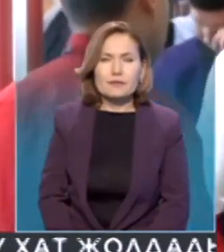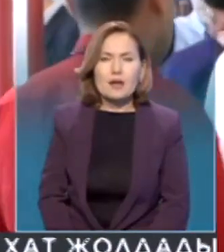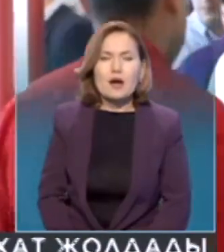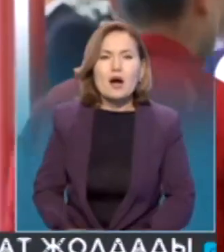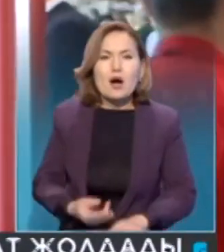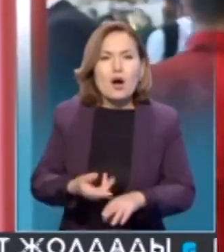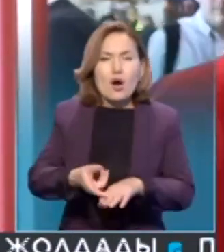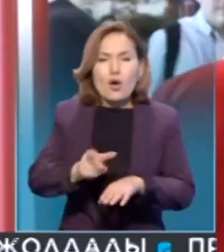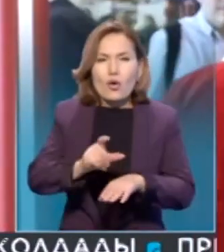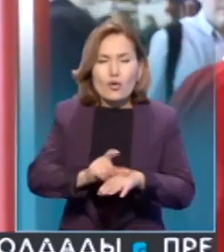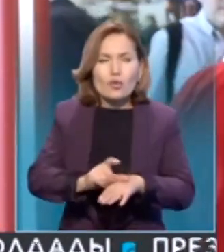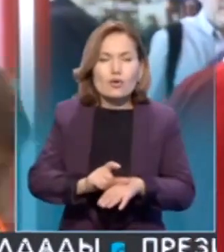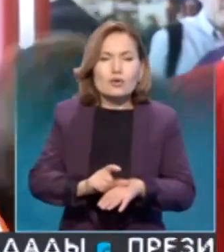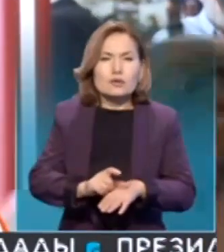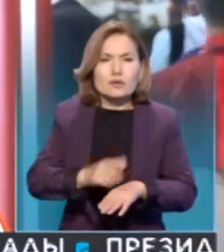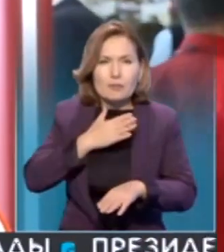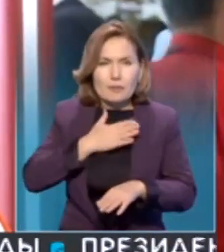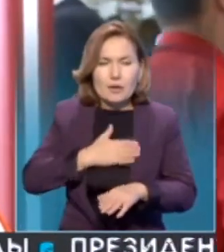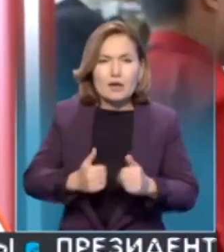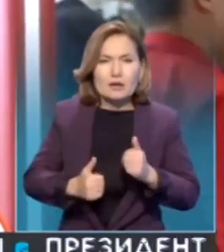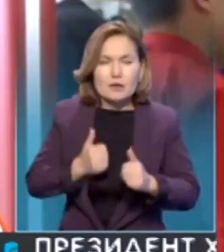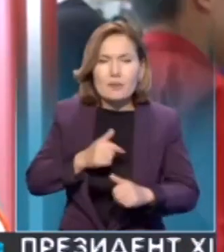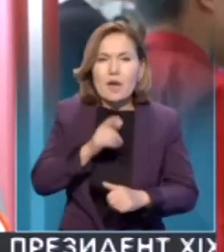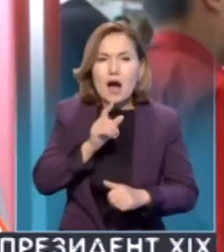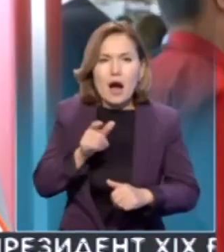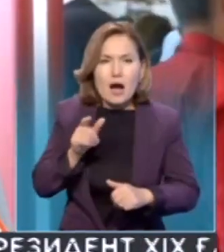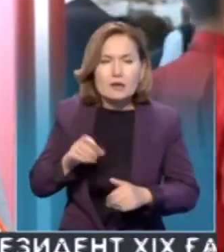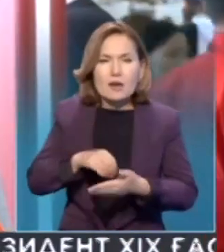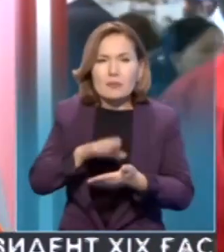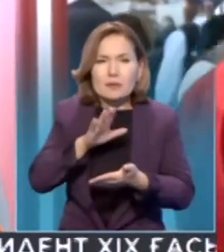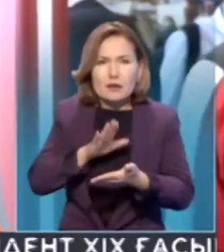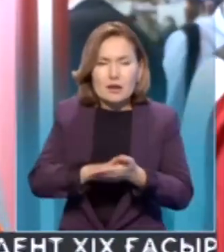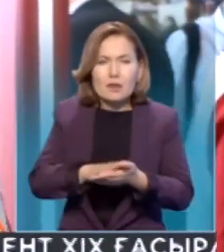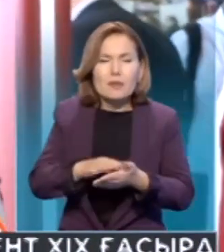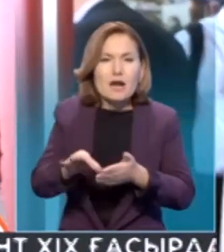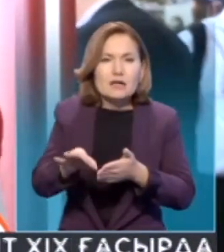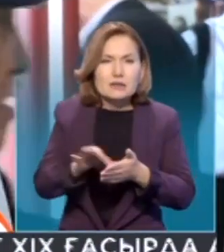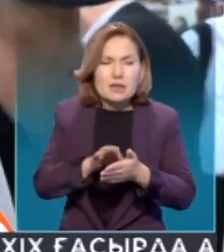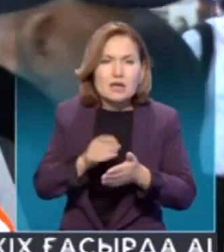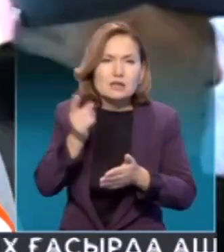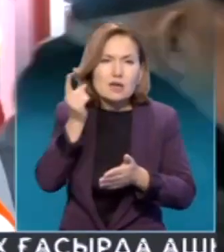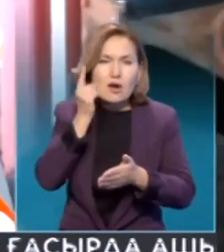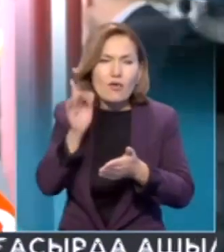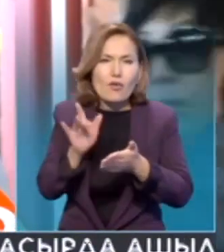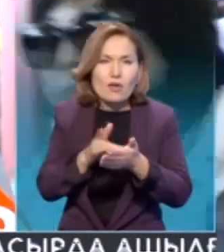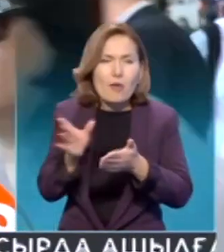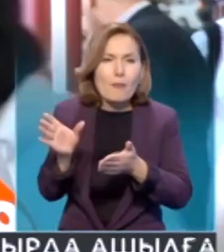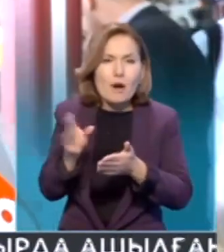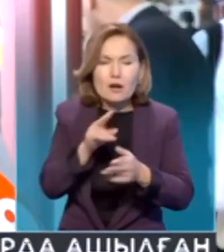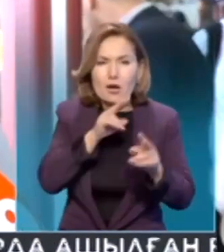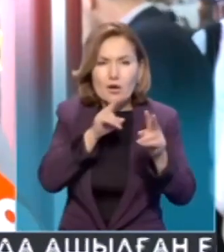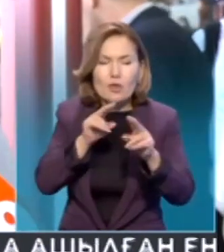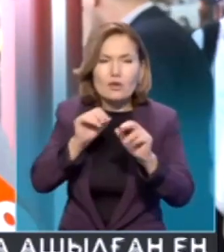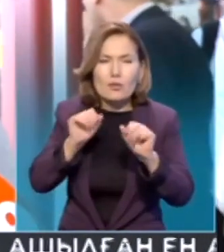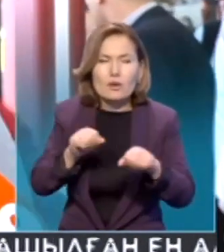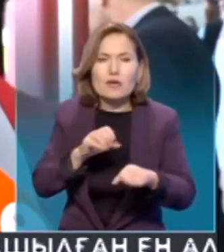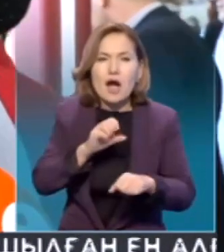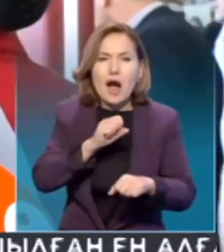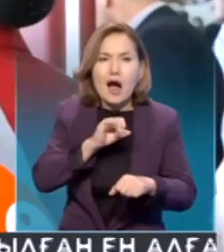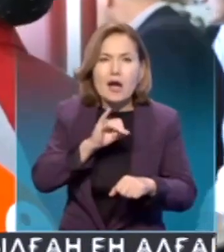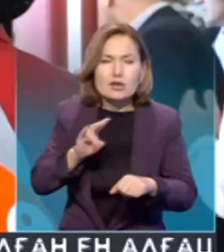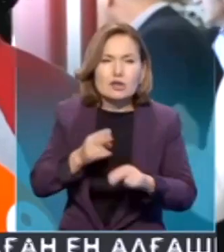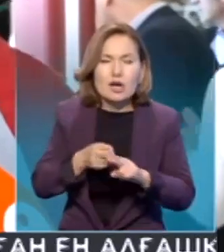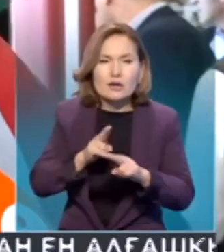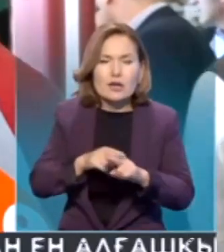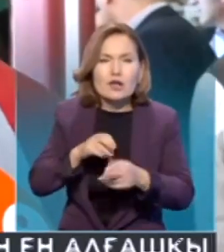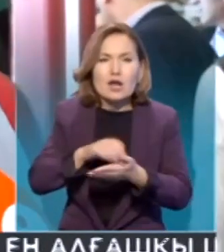Бұл біз үшін үлкен мақтаныш. Жолаушыларымыз тіркеу уақытымен бірге мобильді қосымшаның көмегімен барлығын қадағалай алады. Айжан арқылы тіркеу уақыты